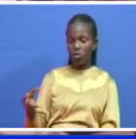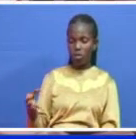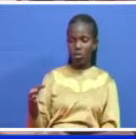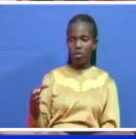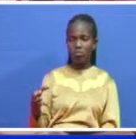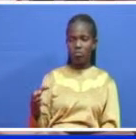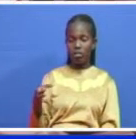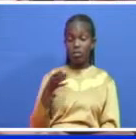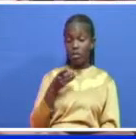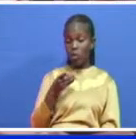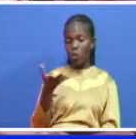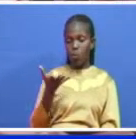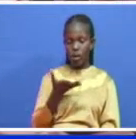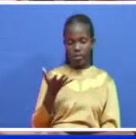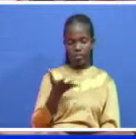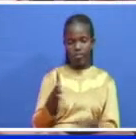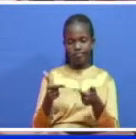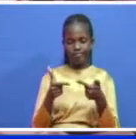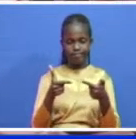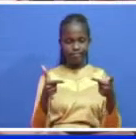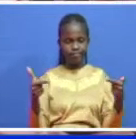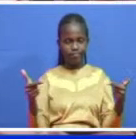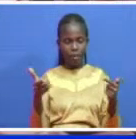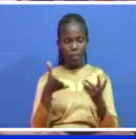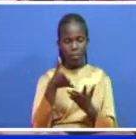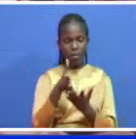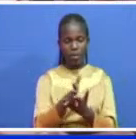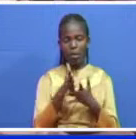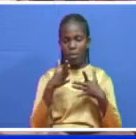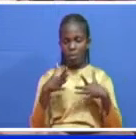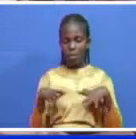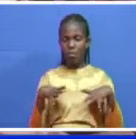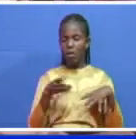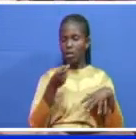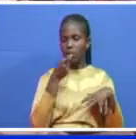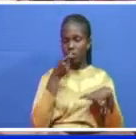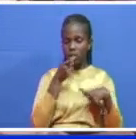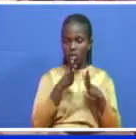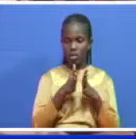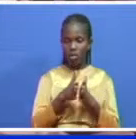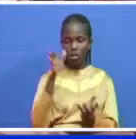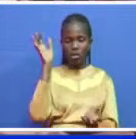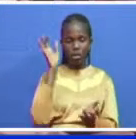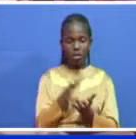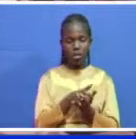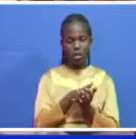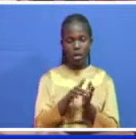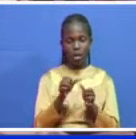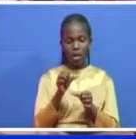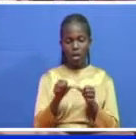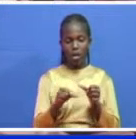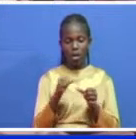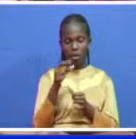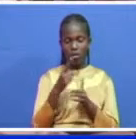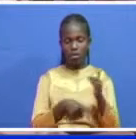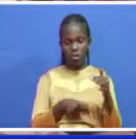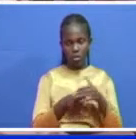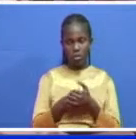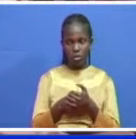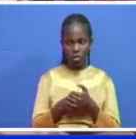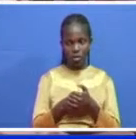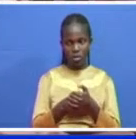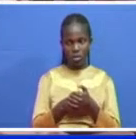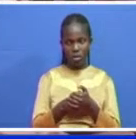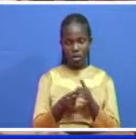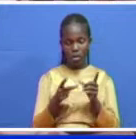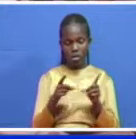kuma na kini kuidhi tuwe na angu sanisio kati wa enendhi ma Kitui na alama Tanariva yulu wa kukinyangi wa miunda na nyeki